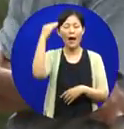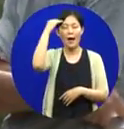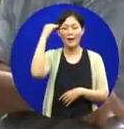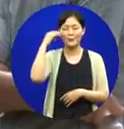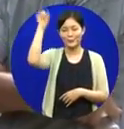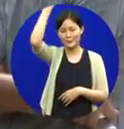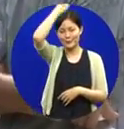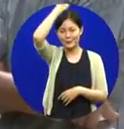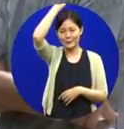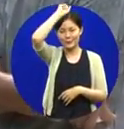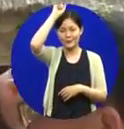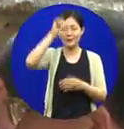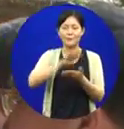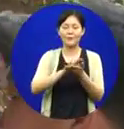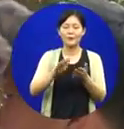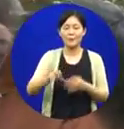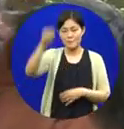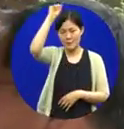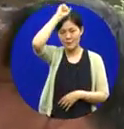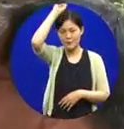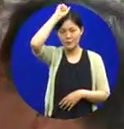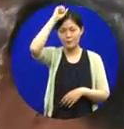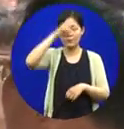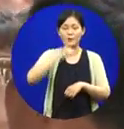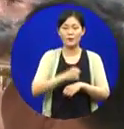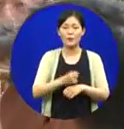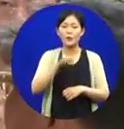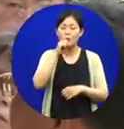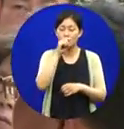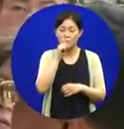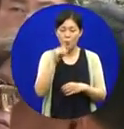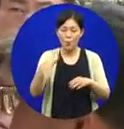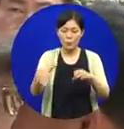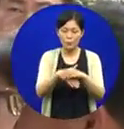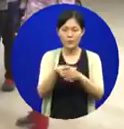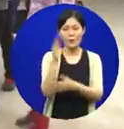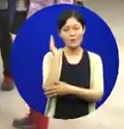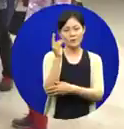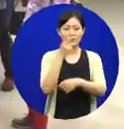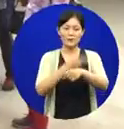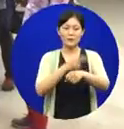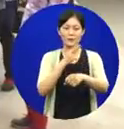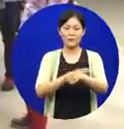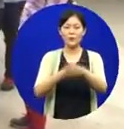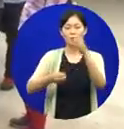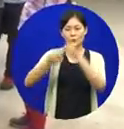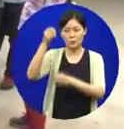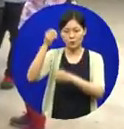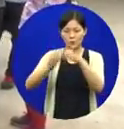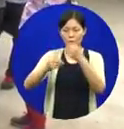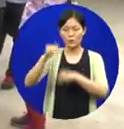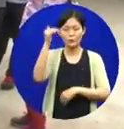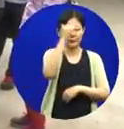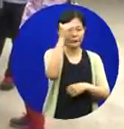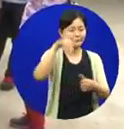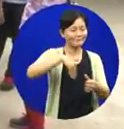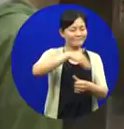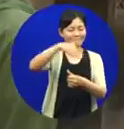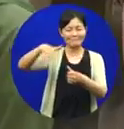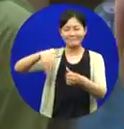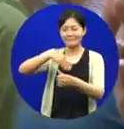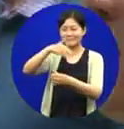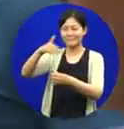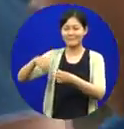바로 한국민속촌인데요. 민속촌에서 문화해설사 선생님과 함께 한국 전통가옥들을